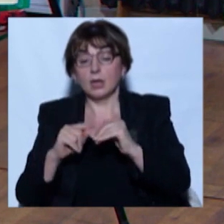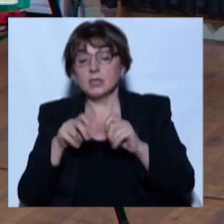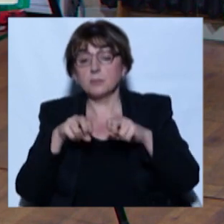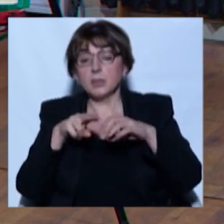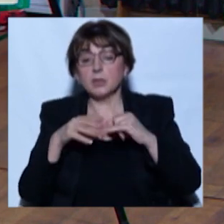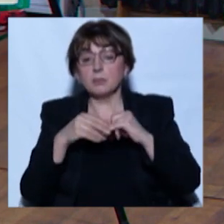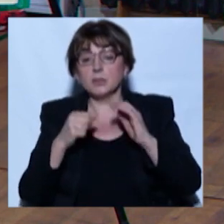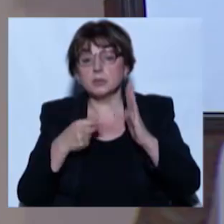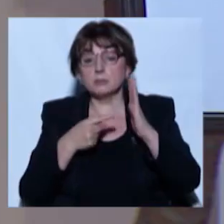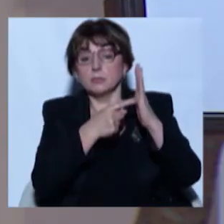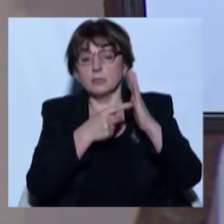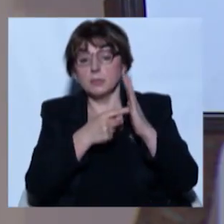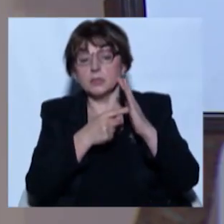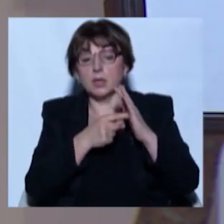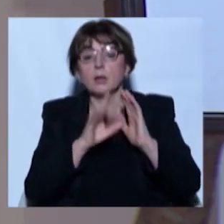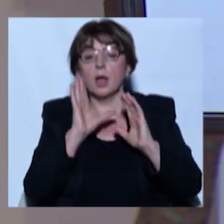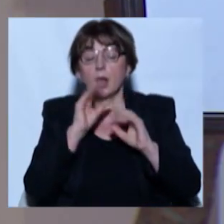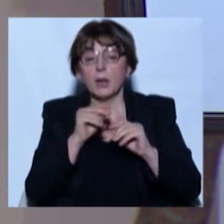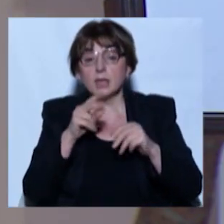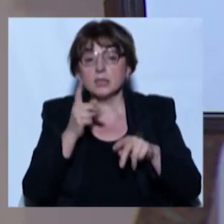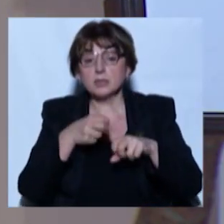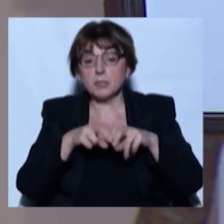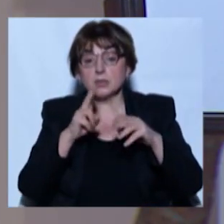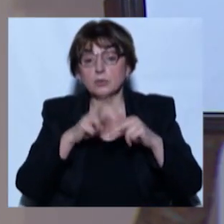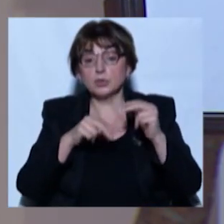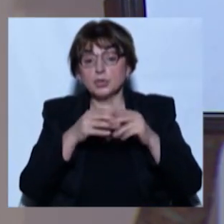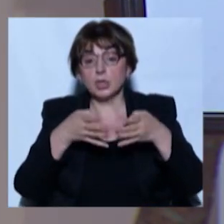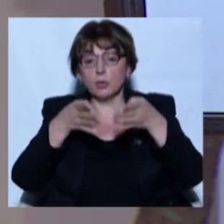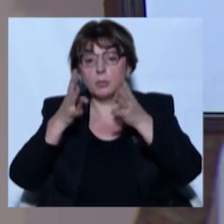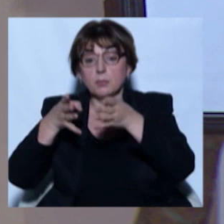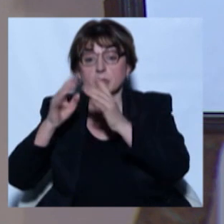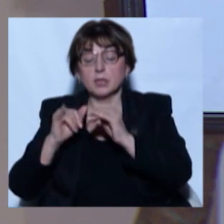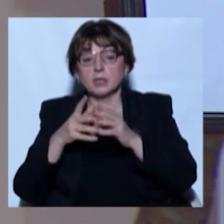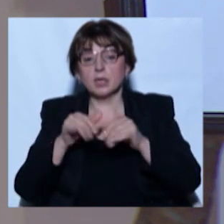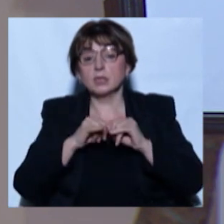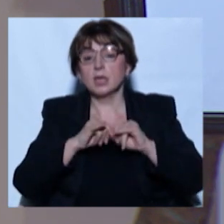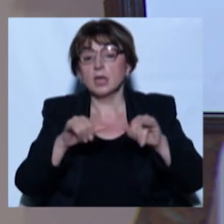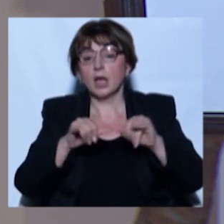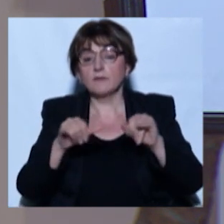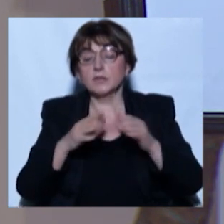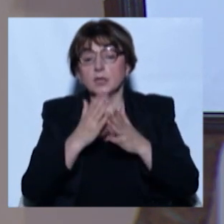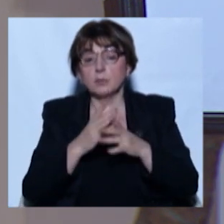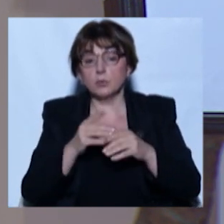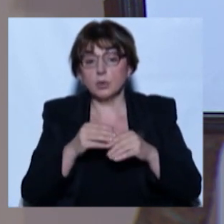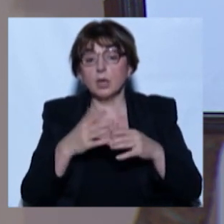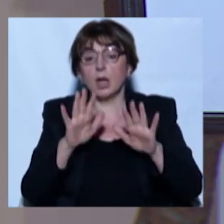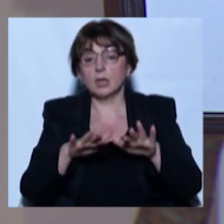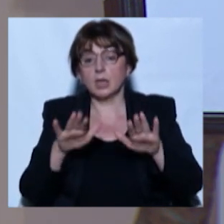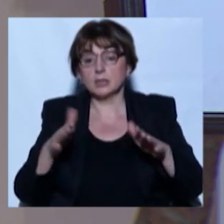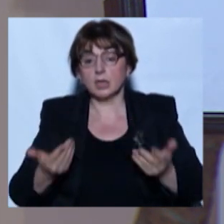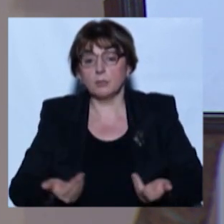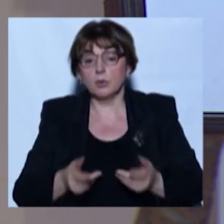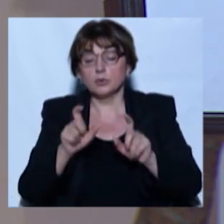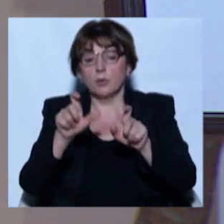და ესეთი შენობები იმ რეგიონებში, სადაც გავრცელებულია მეტად დასახლებულ